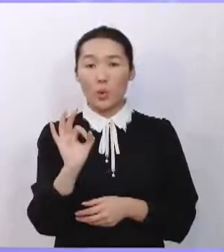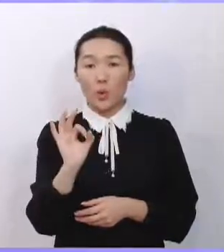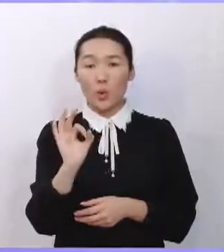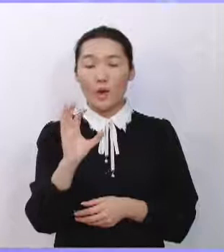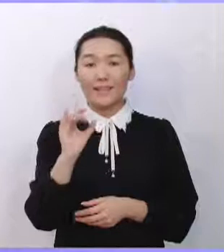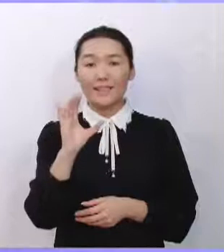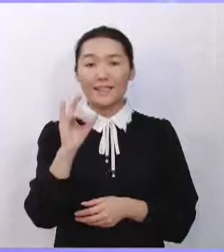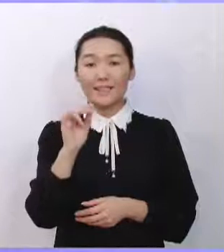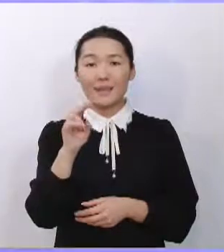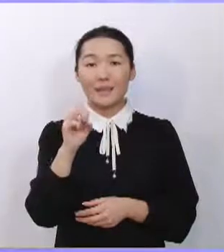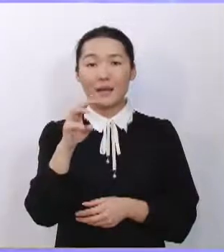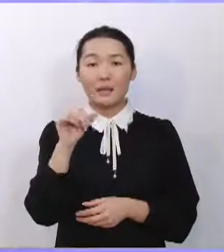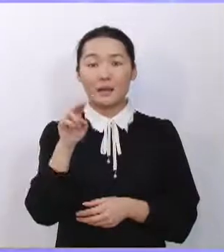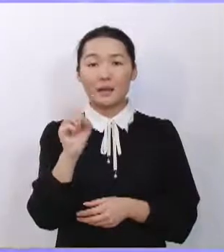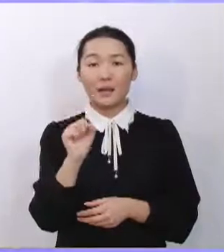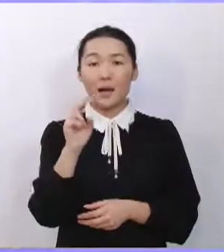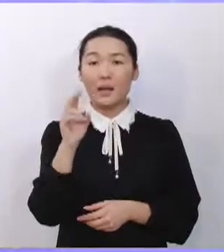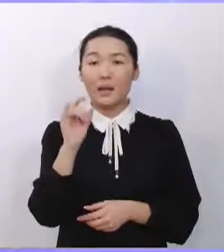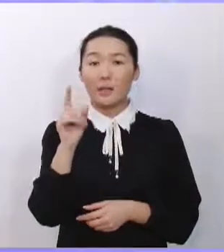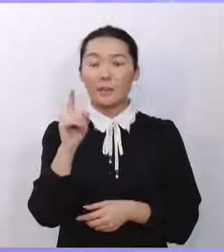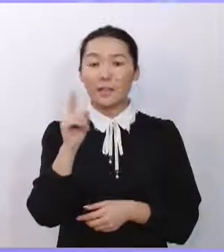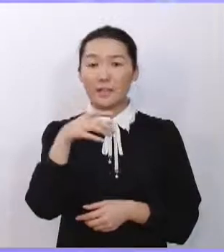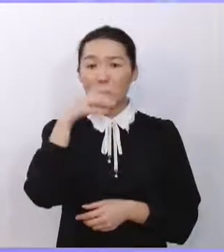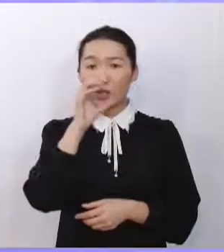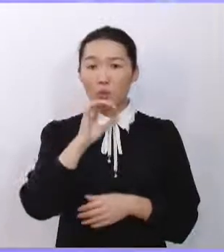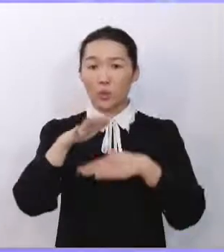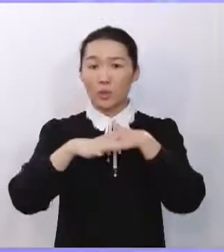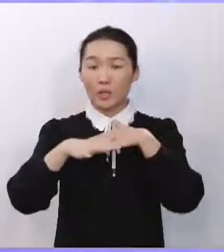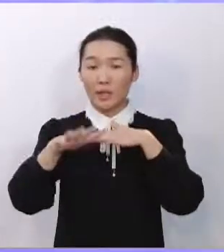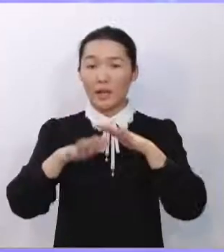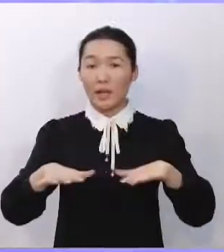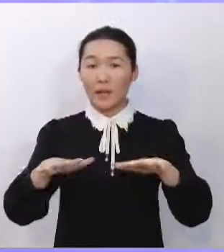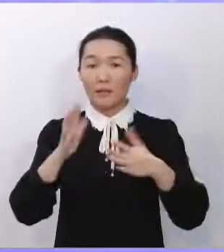ысык атада кымыз ичүү жайлары бар.